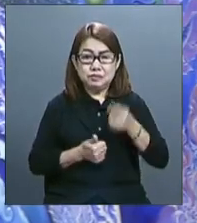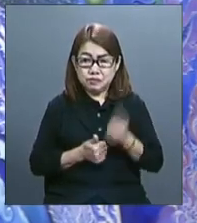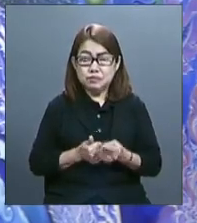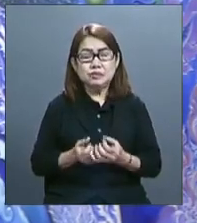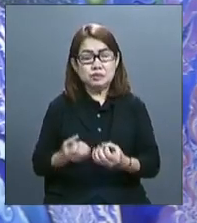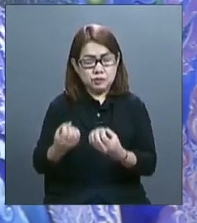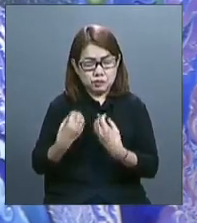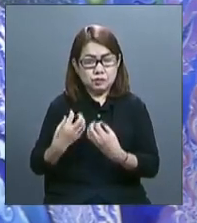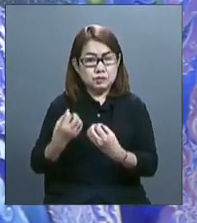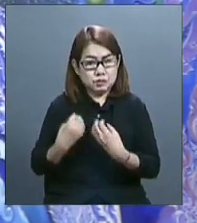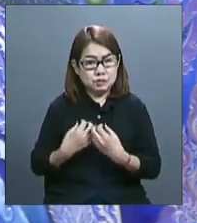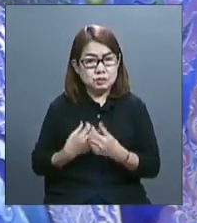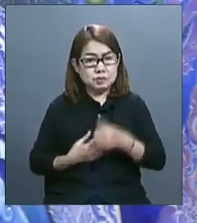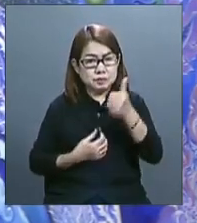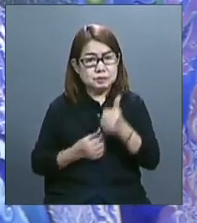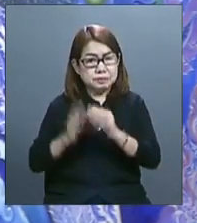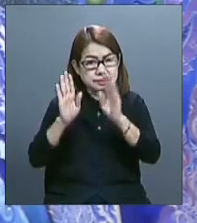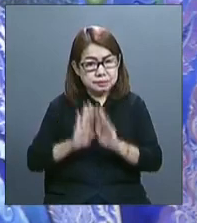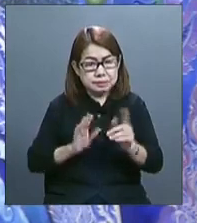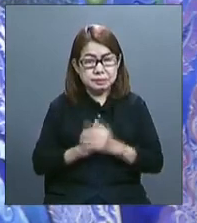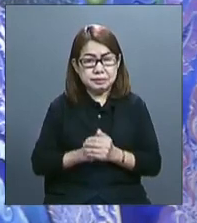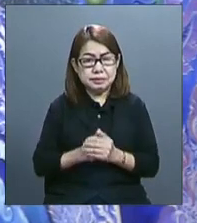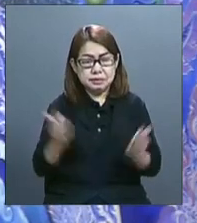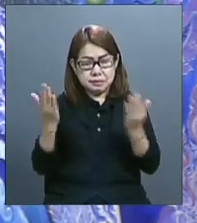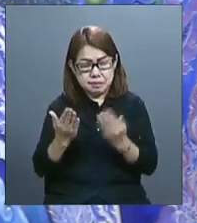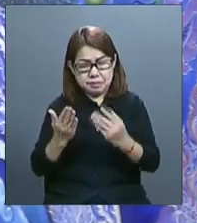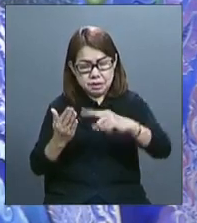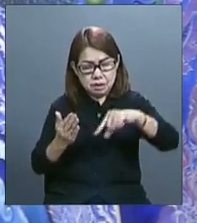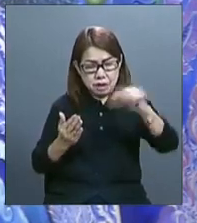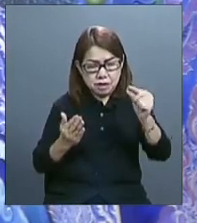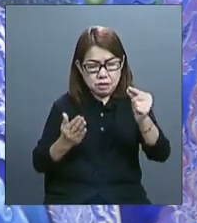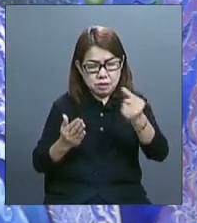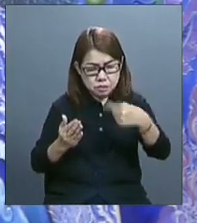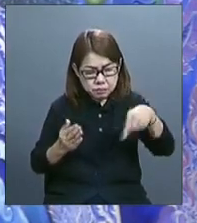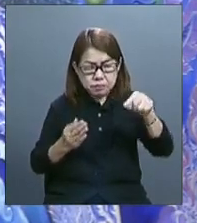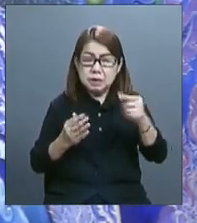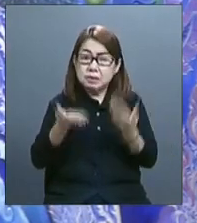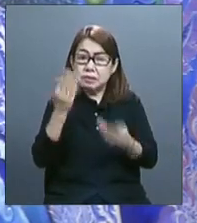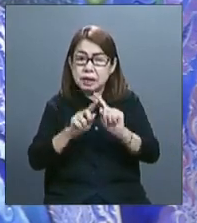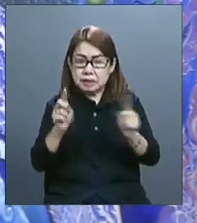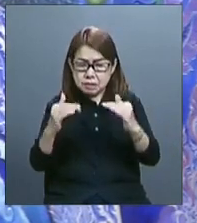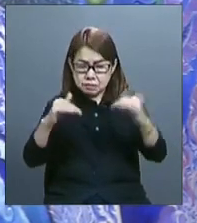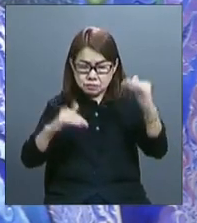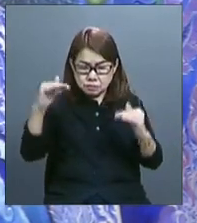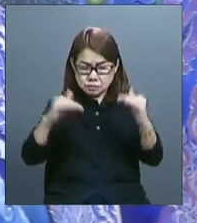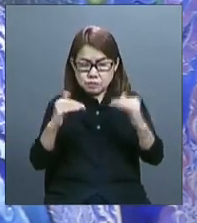ทั้งระบบบากเข้าบากออกจังหวะพื้นที่สัดส่วนแล้ว